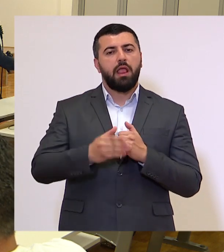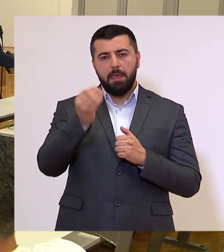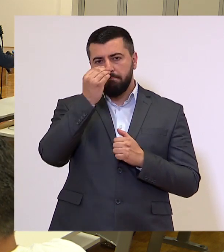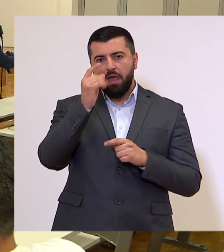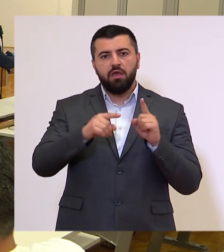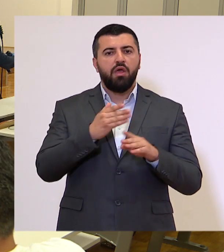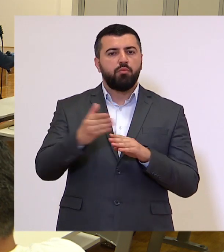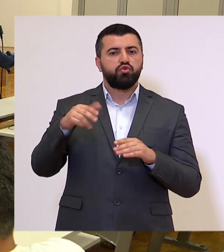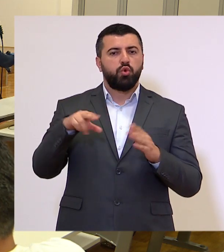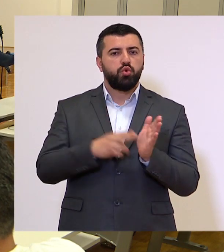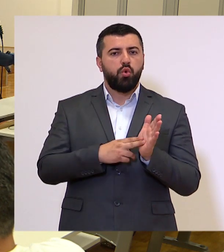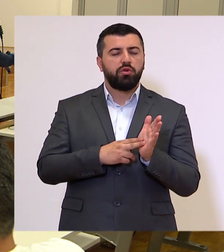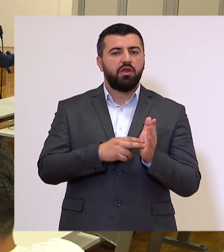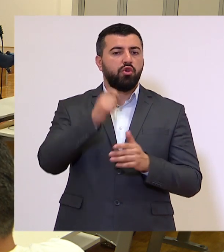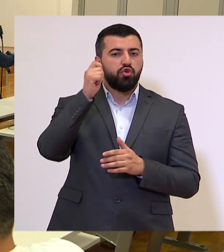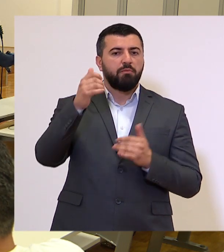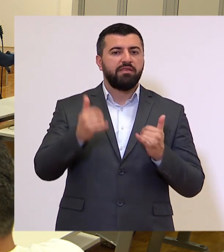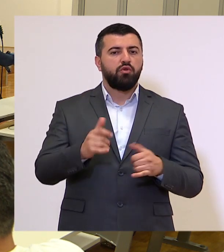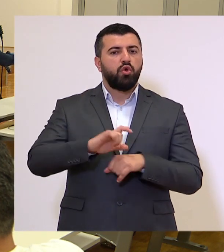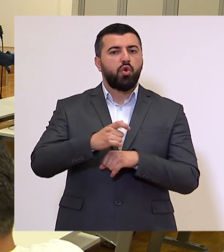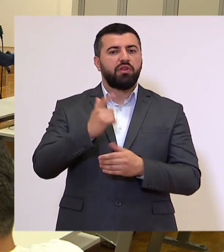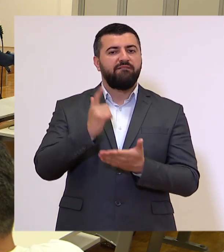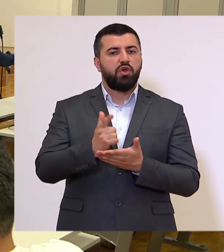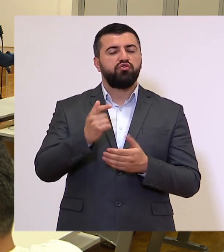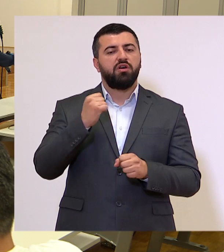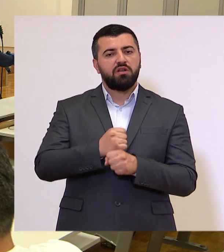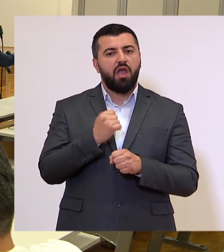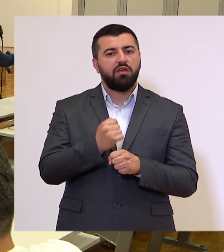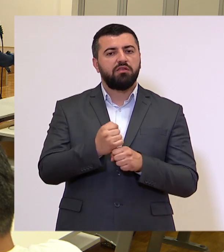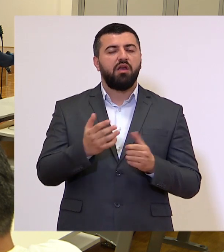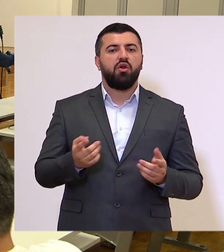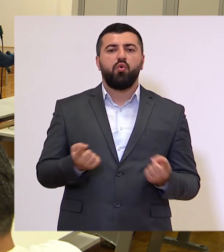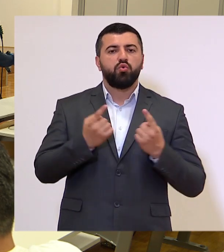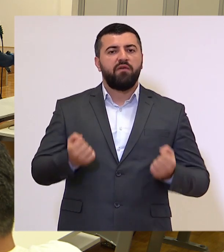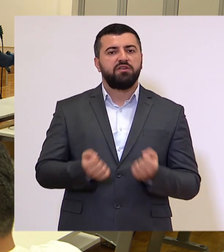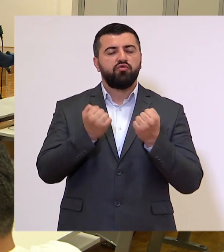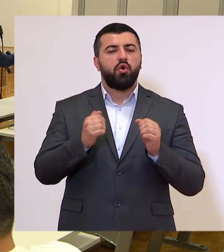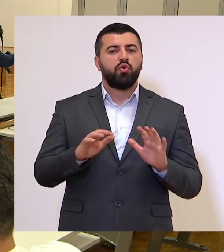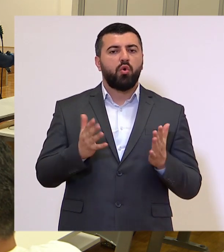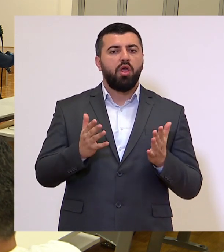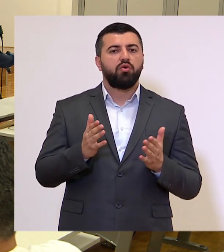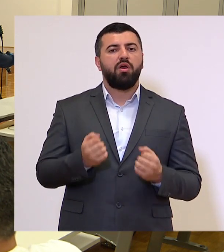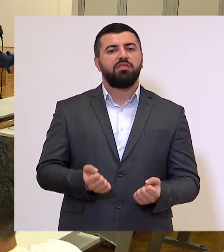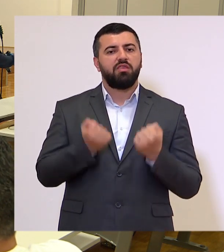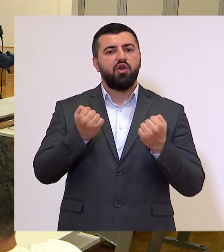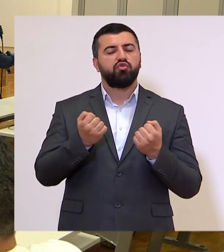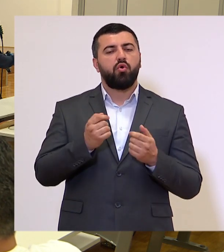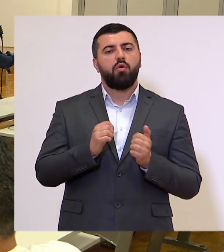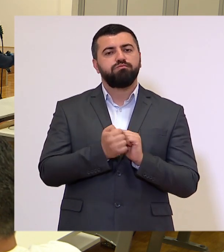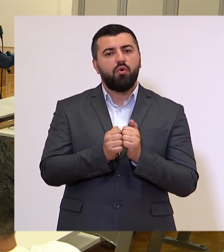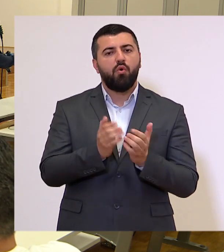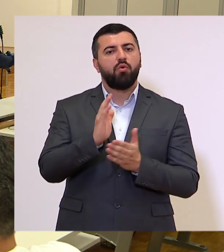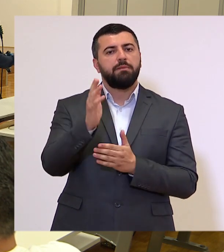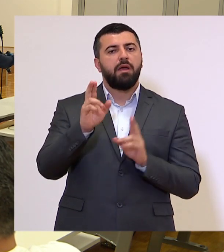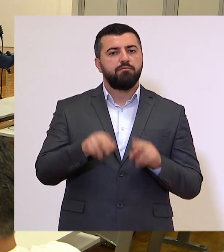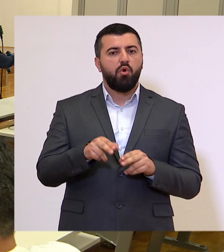maja ili početkom juna, a s obzirom na to da ljekari već sedmicama rade u vanrednim uslovima, koliko će im biti teško da izdrže to